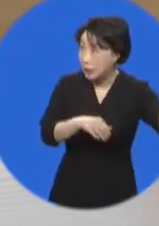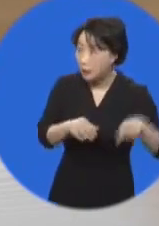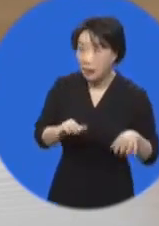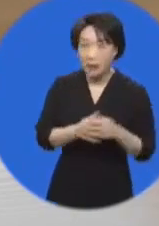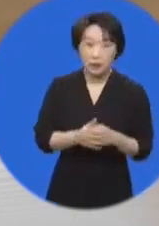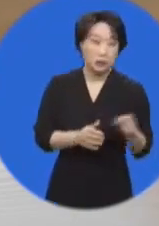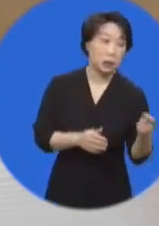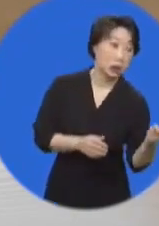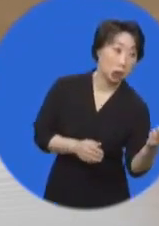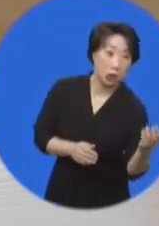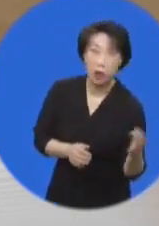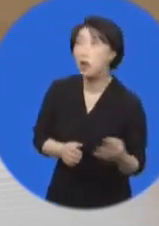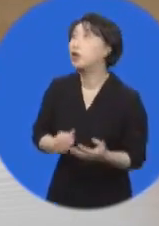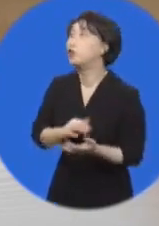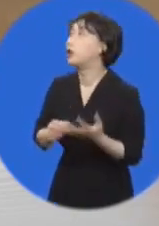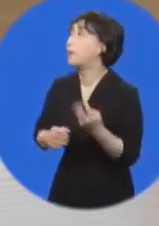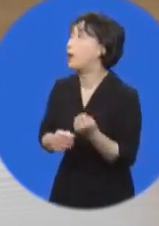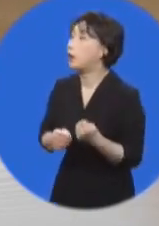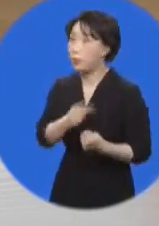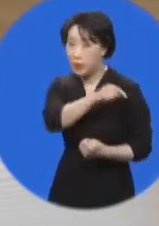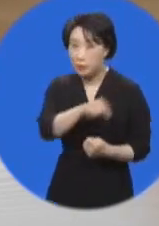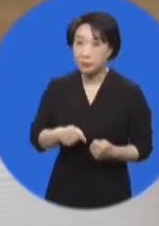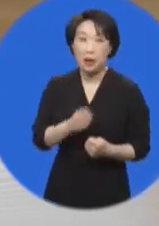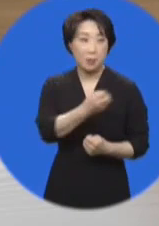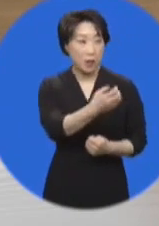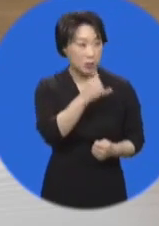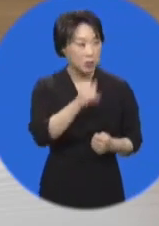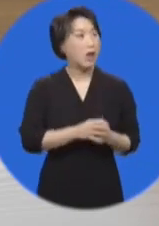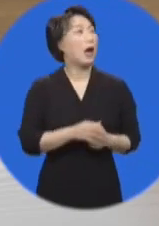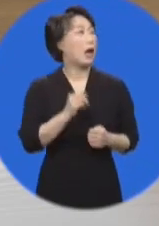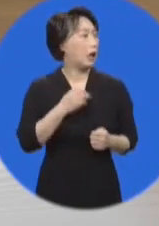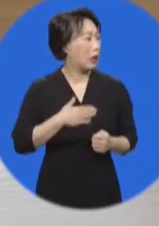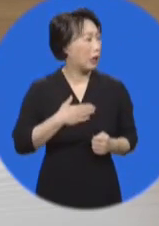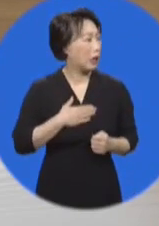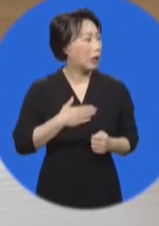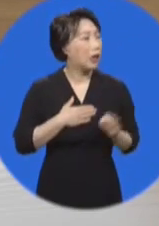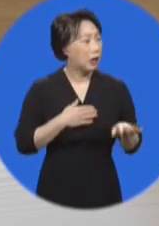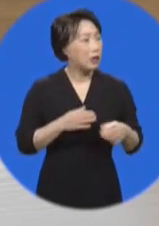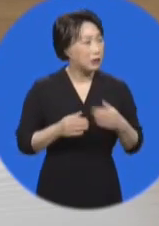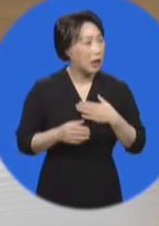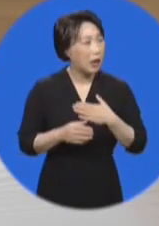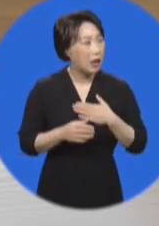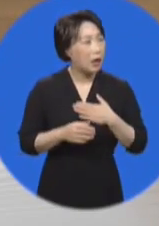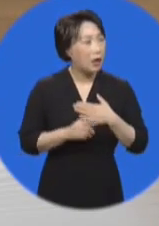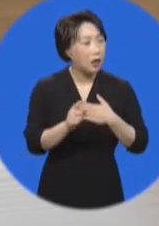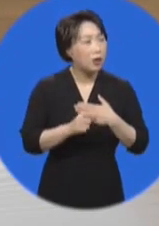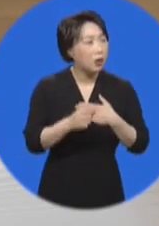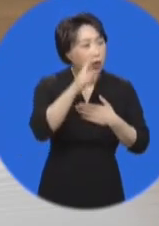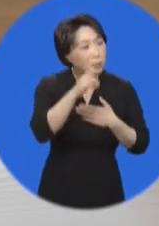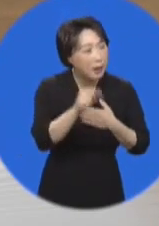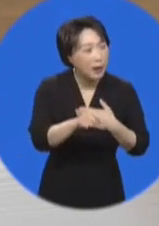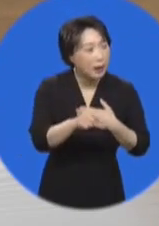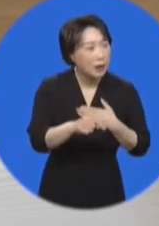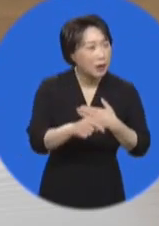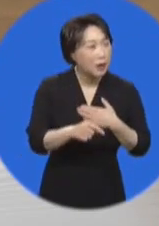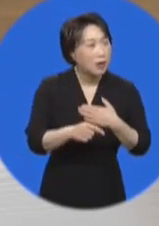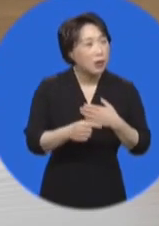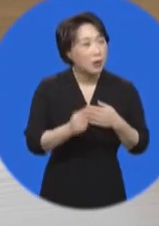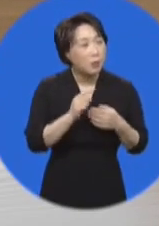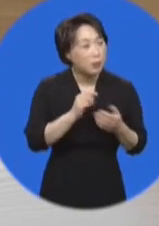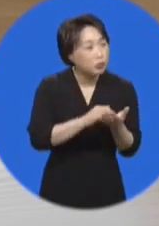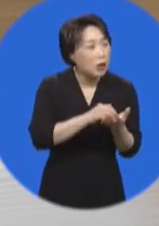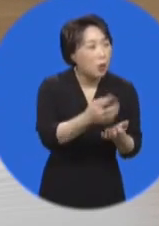그럼 헤아리고 몇 명이 나왔습니다. 그러냐? 아, 목사님께서 몇 명 나왔나 물어봤다고 성도들에게 말 좀 해줘.